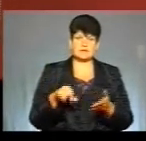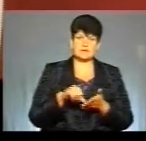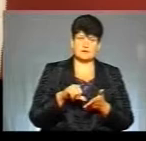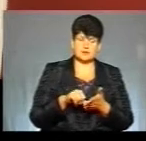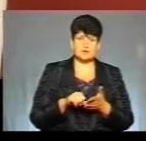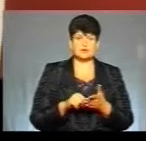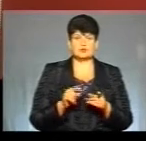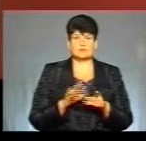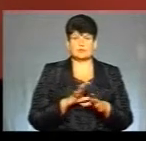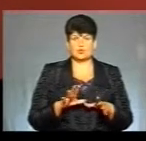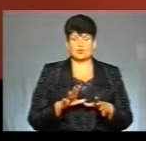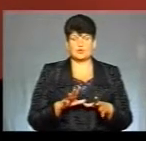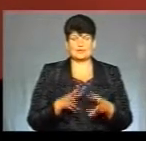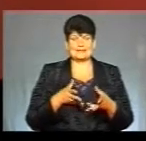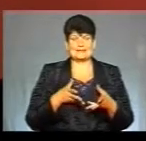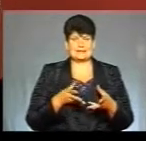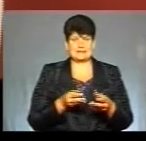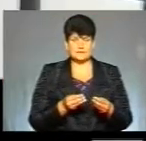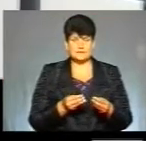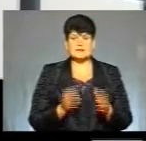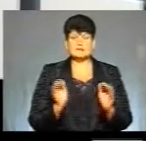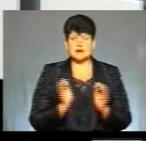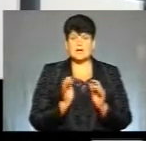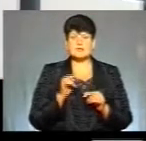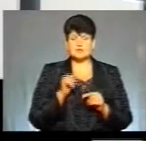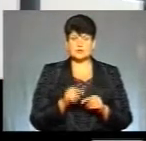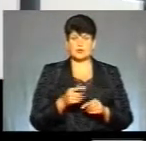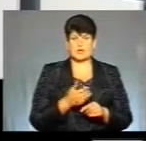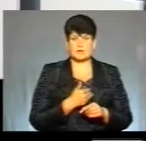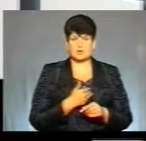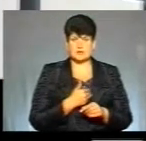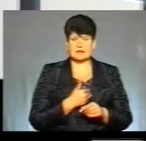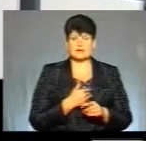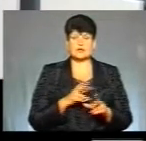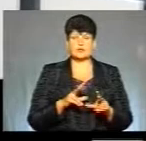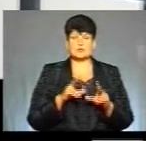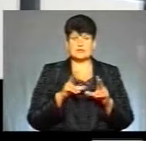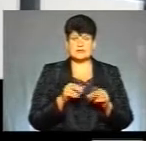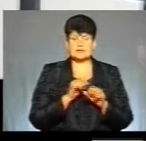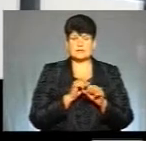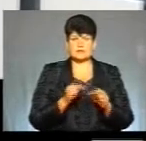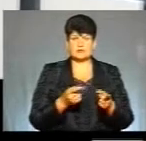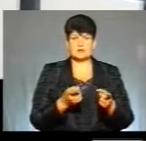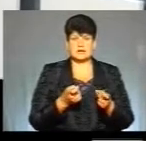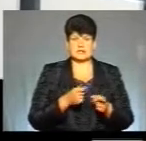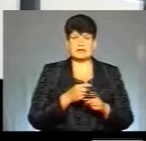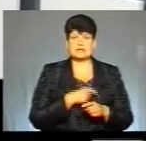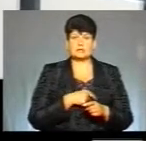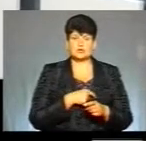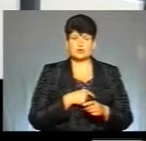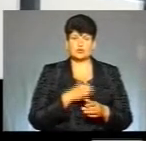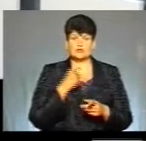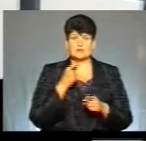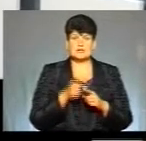було політичного тиску. Так, таким чином. Зберігається саме той імунітет, який гарантує неможливість притягнення депутата до відповідальності за